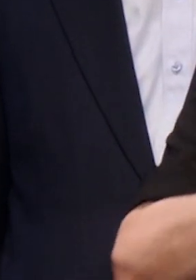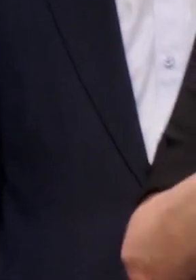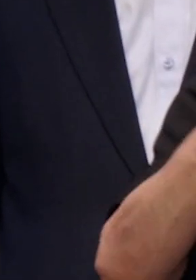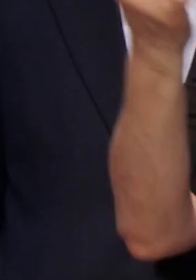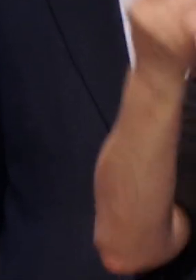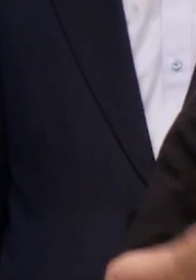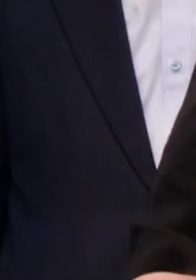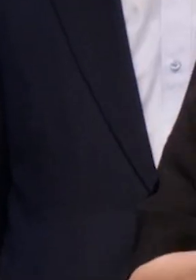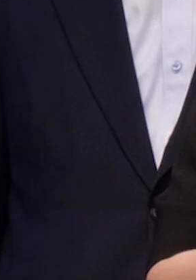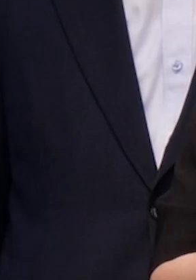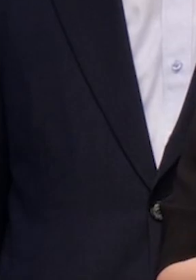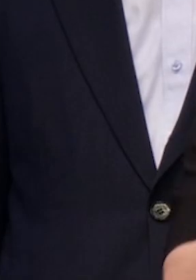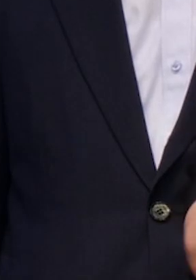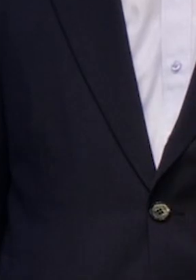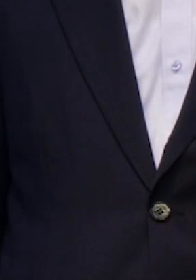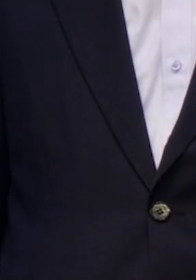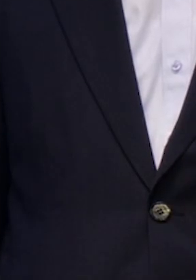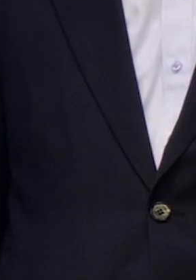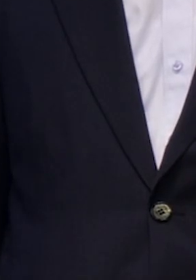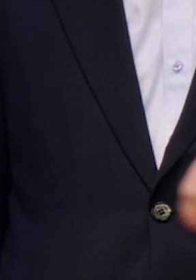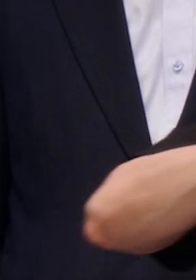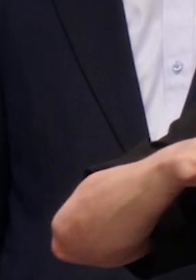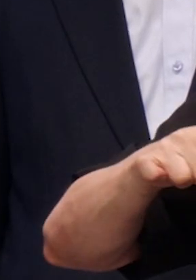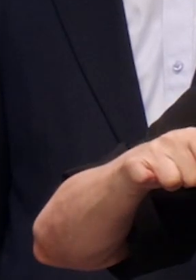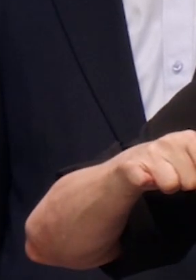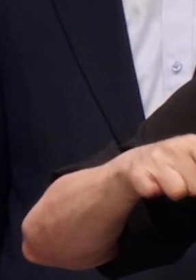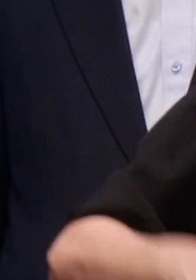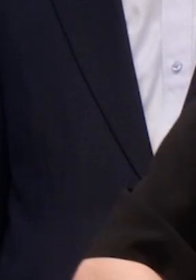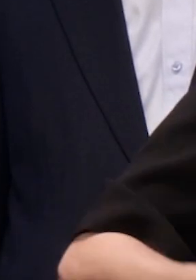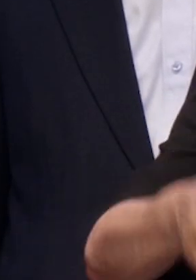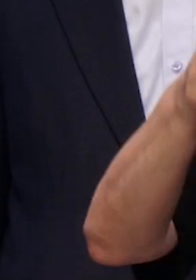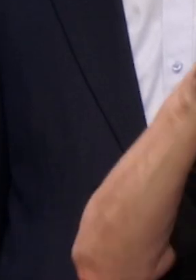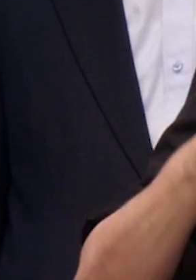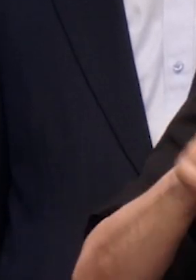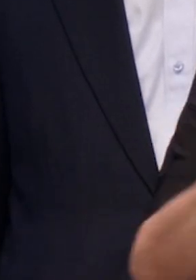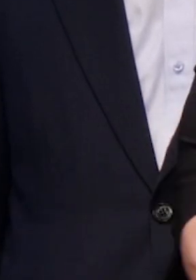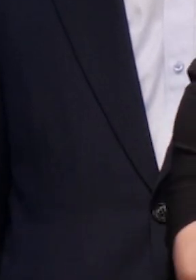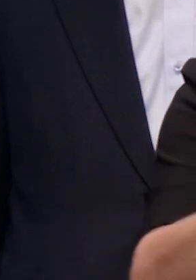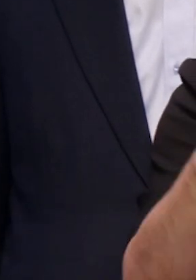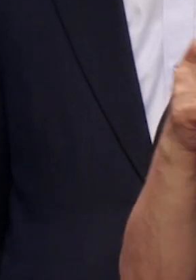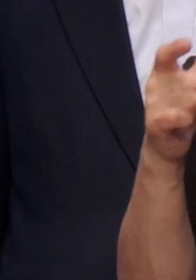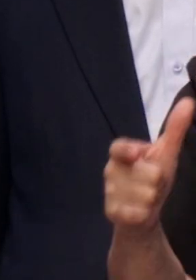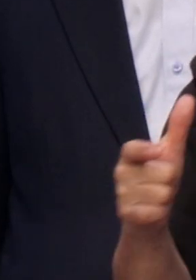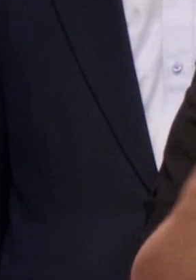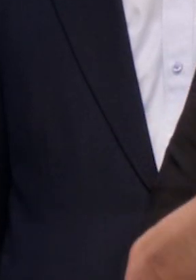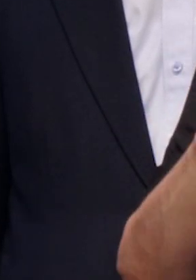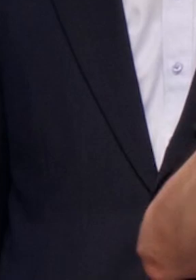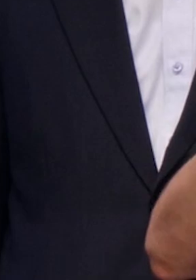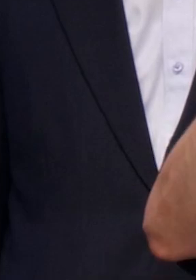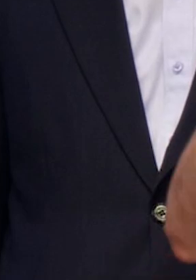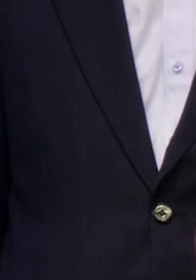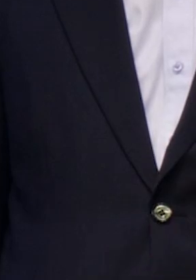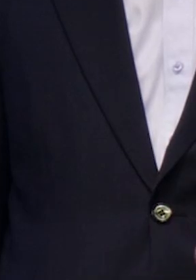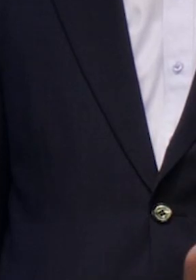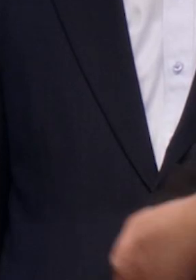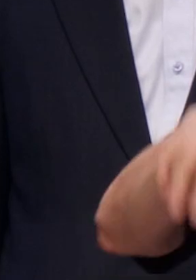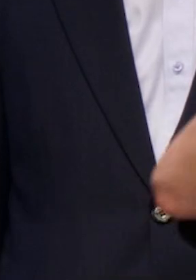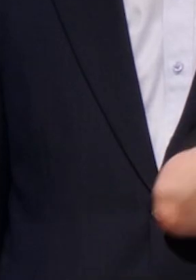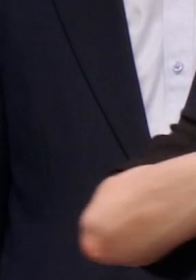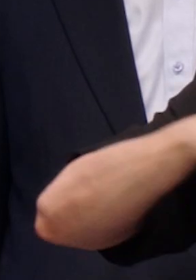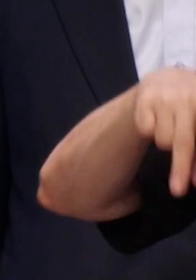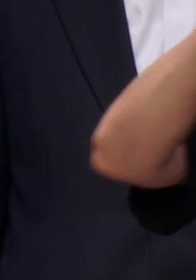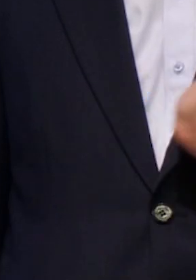유럽 지중해와 같은 위도 대한민국 남해안은 특별합니다. 반도 망가 곳을 따라